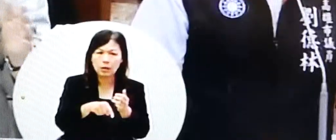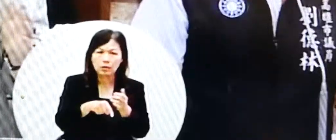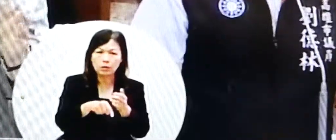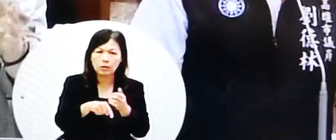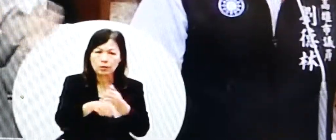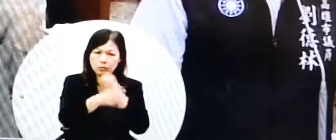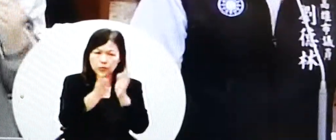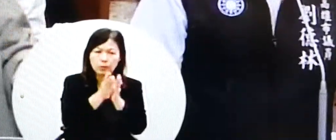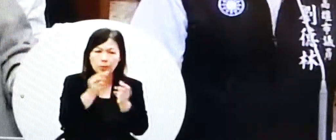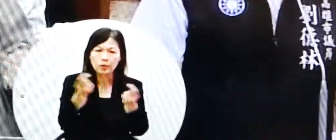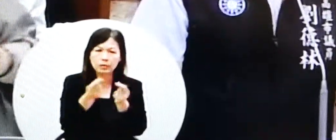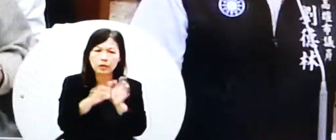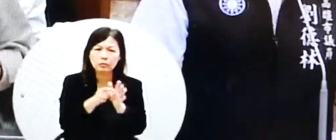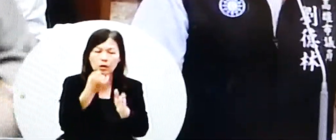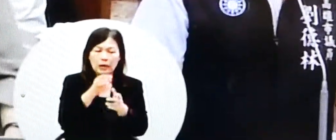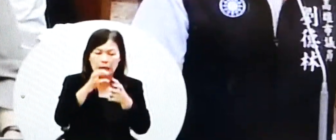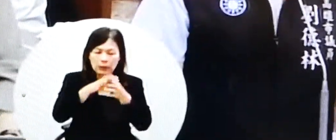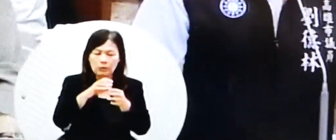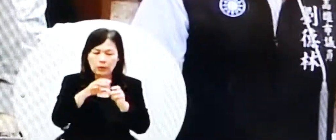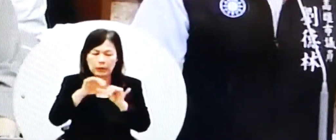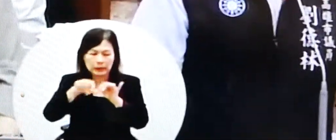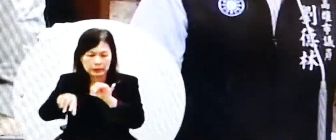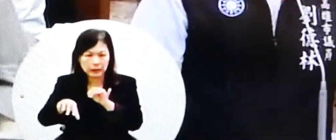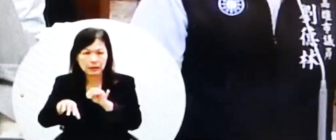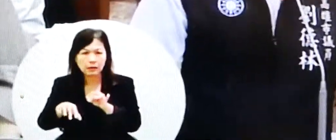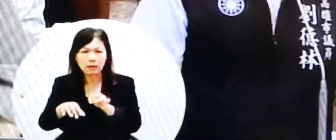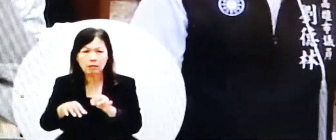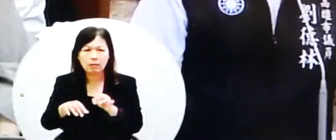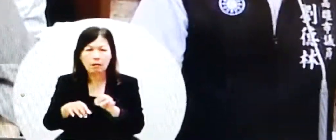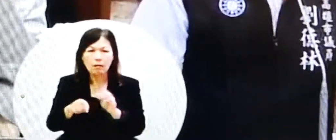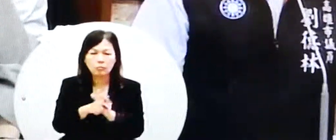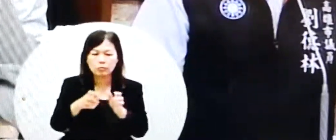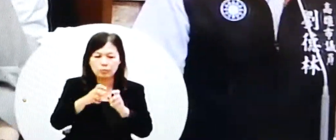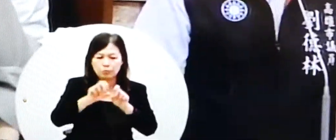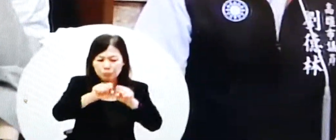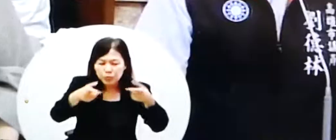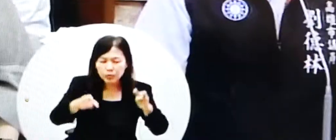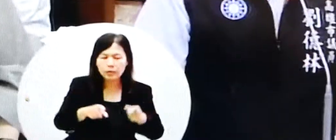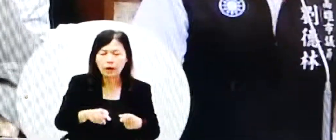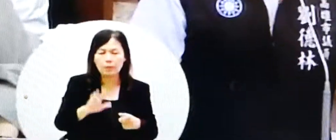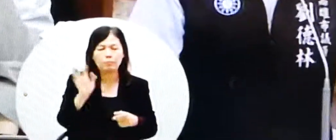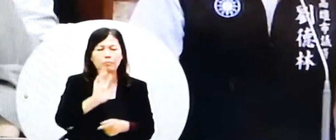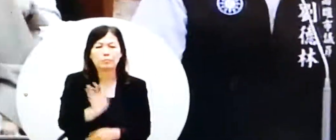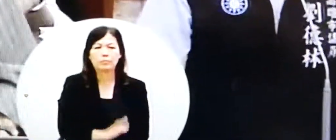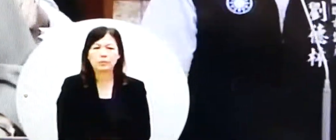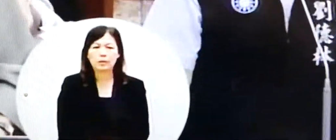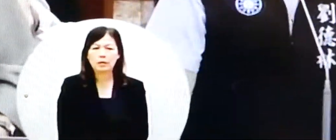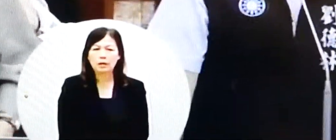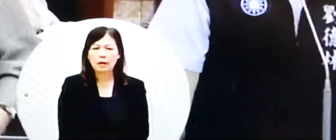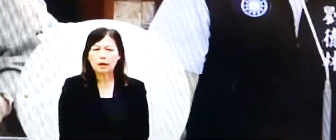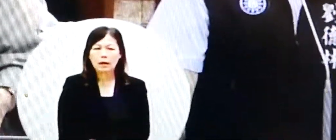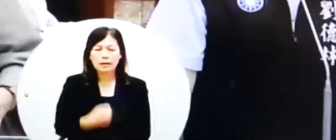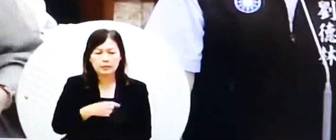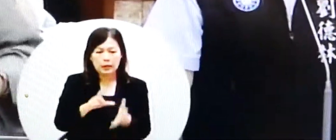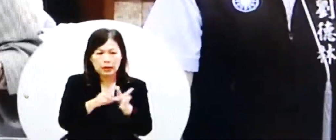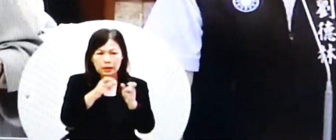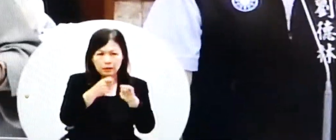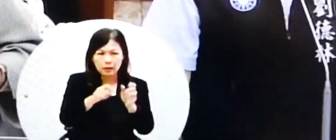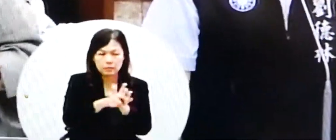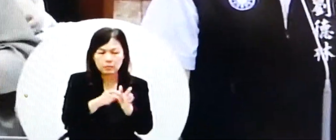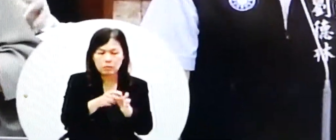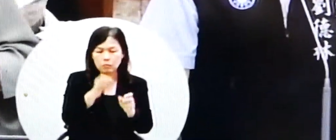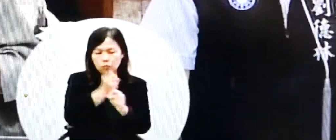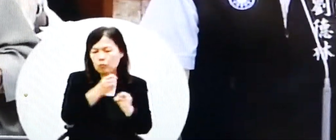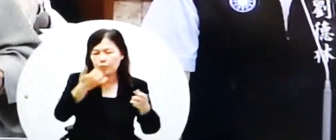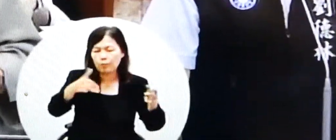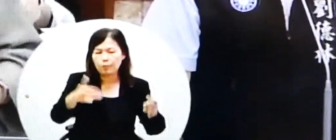地，哦，好像就有所不同。啊，现在暂时这个阶段是没有，啊，没有的话，我们高雄市政